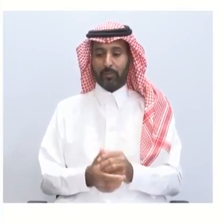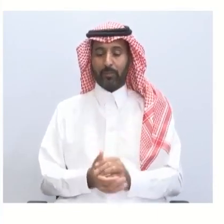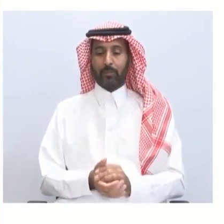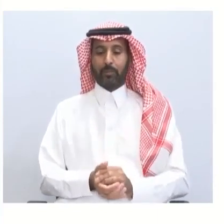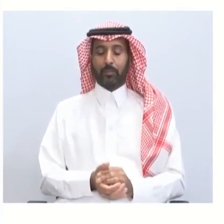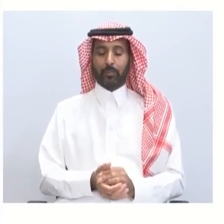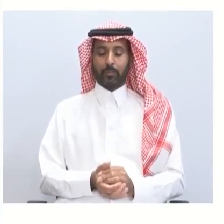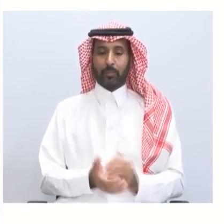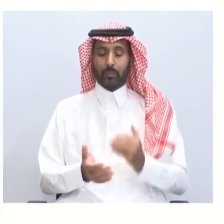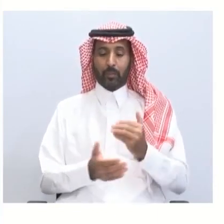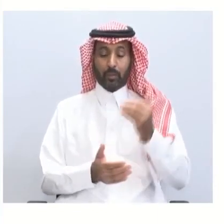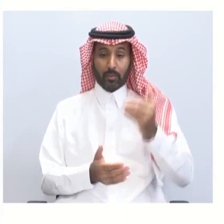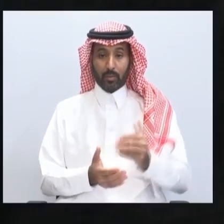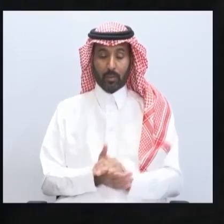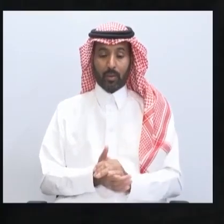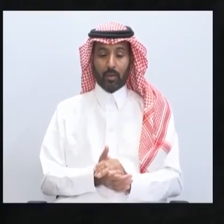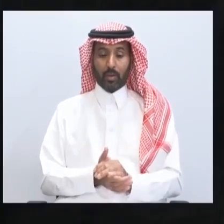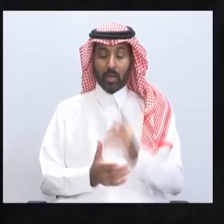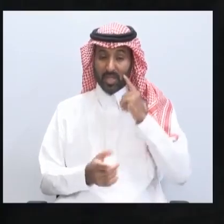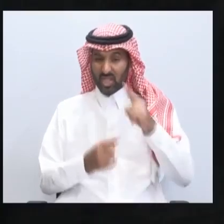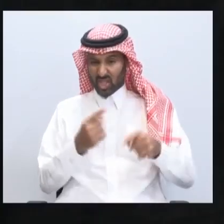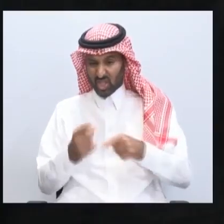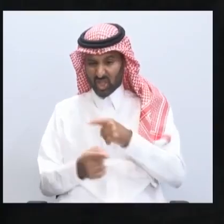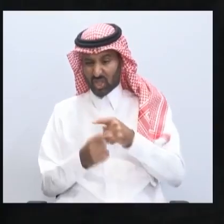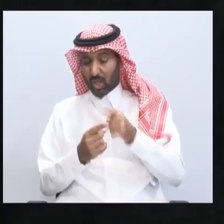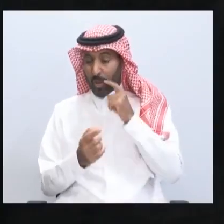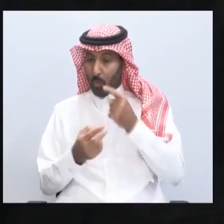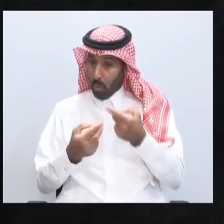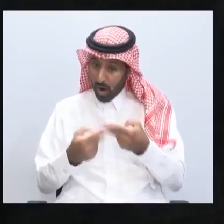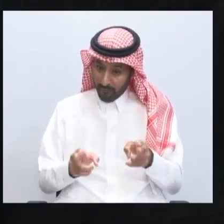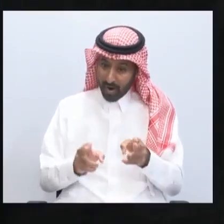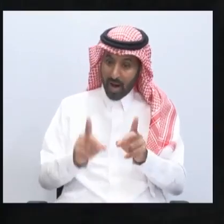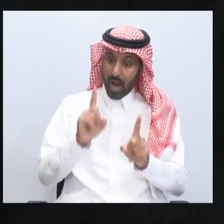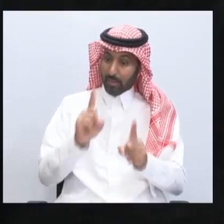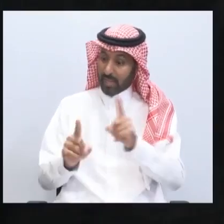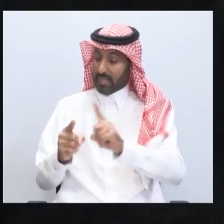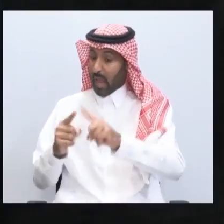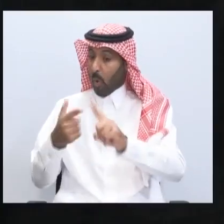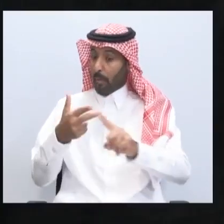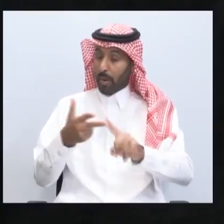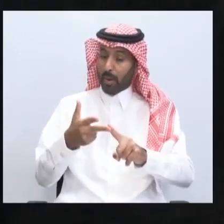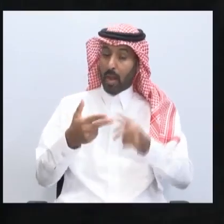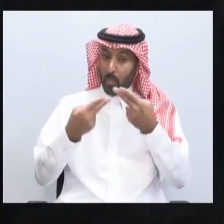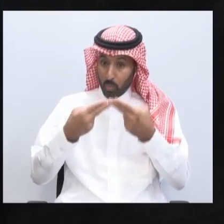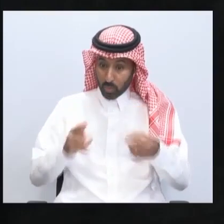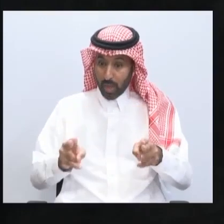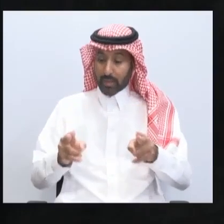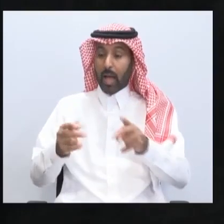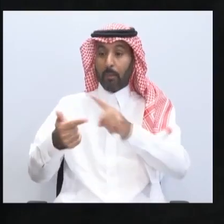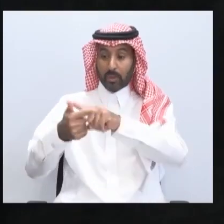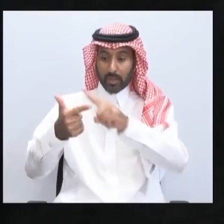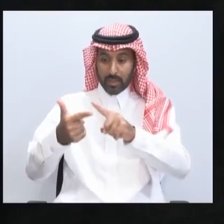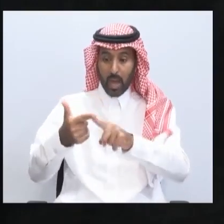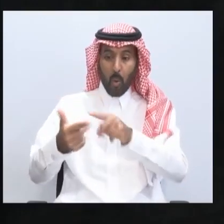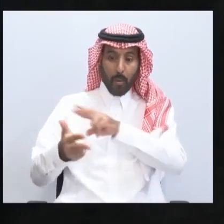التجاريه كذلك تنشيط المصادقه متعدده العوامل تنشيط المصادقه